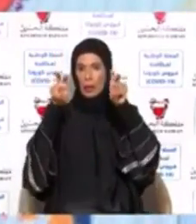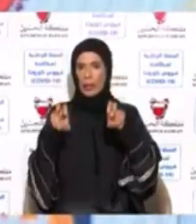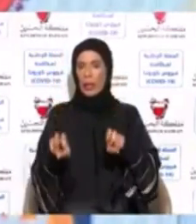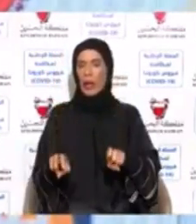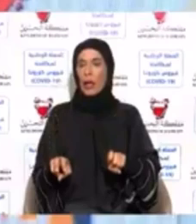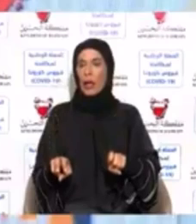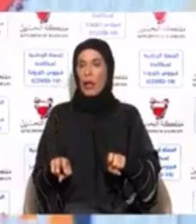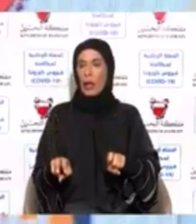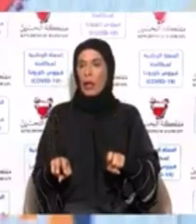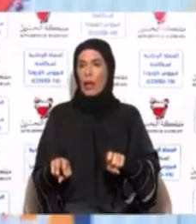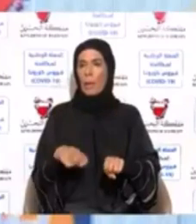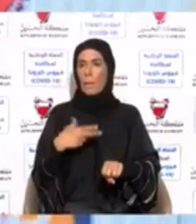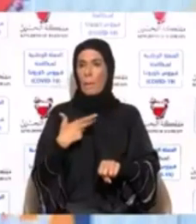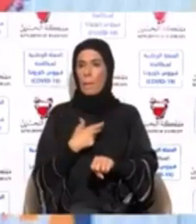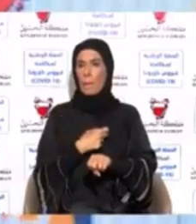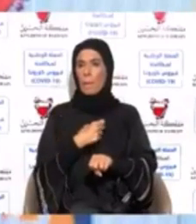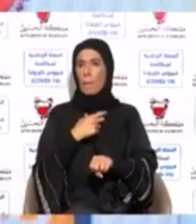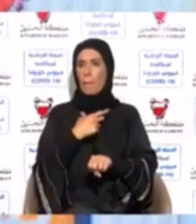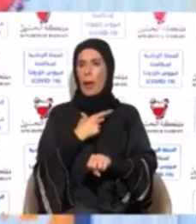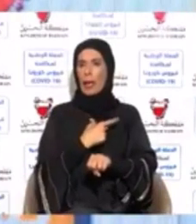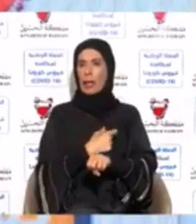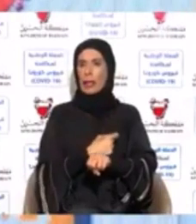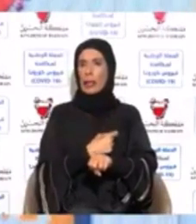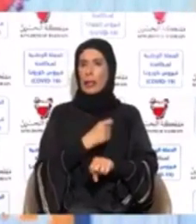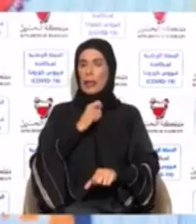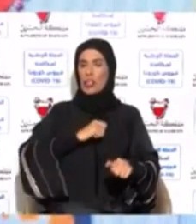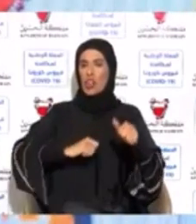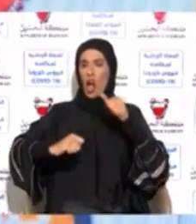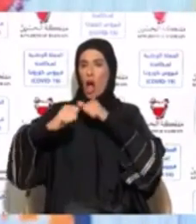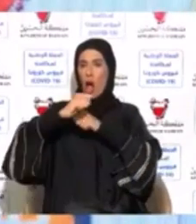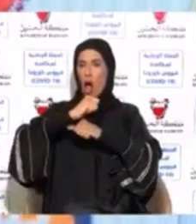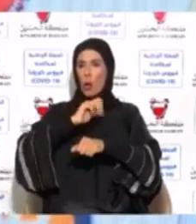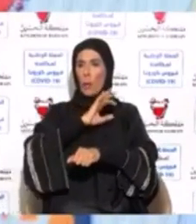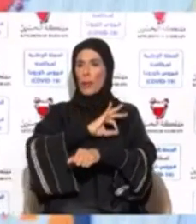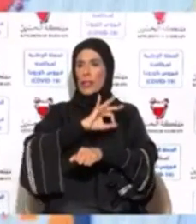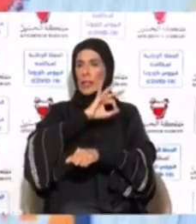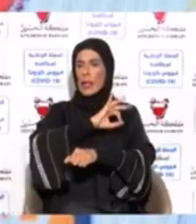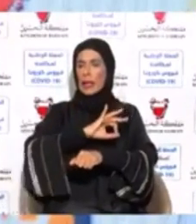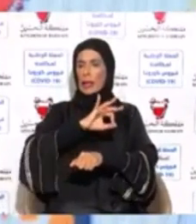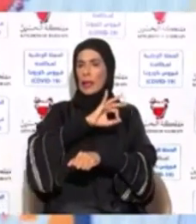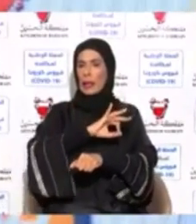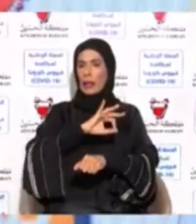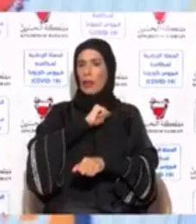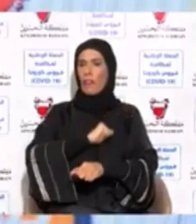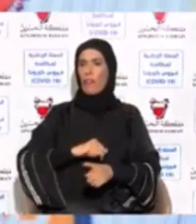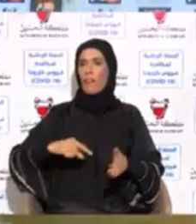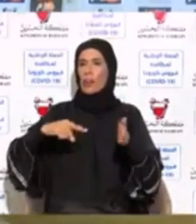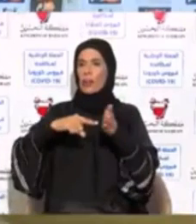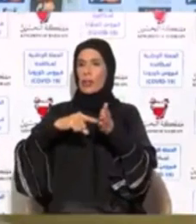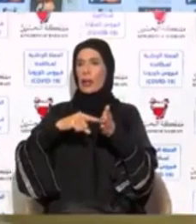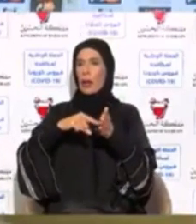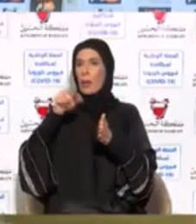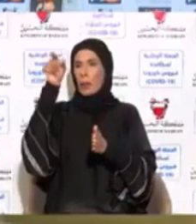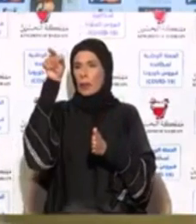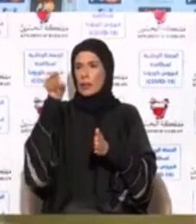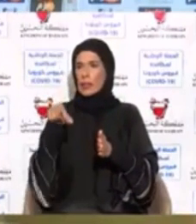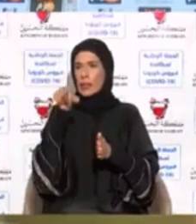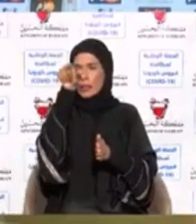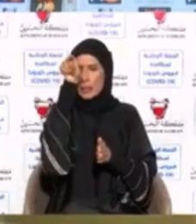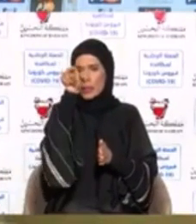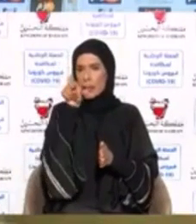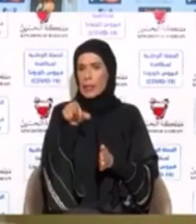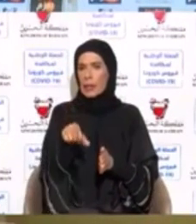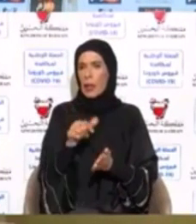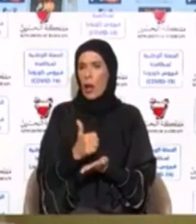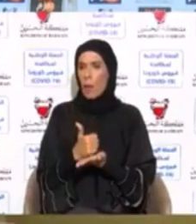التجارب السريرية بالعالم للقاح جامعة أوكسفورد بعد إصابة أحد المتطوعين بعوارض